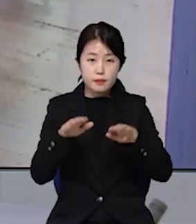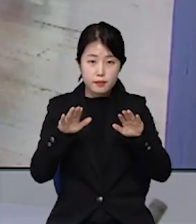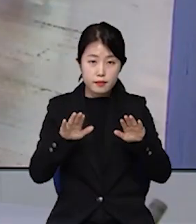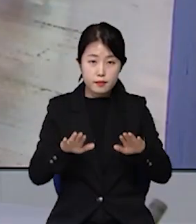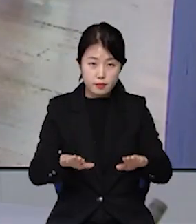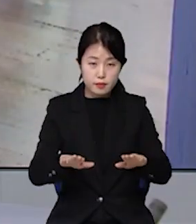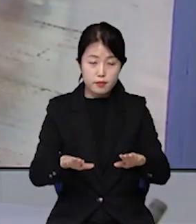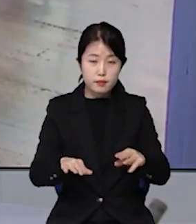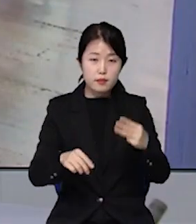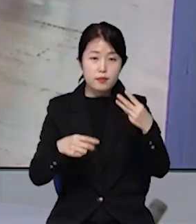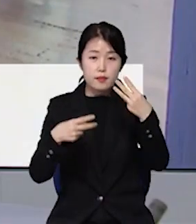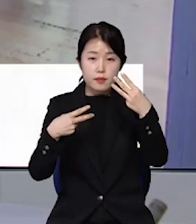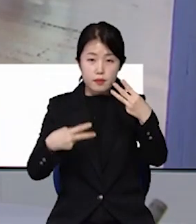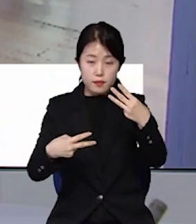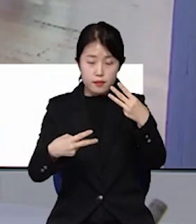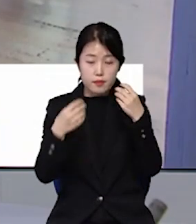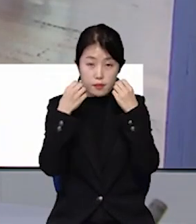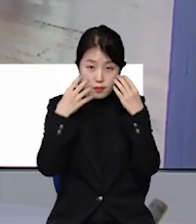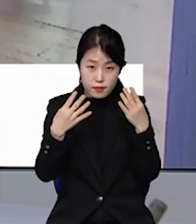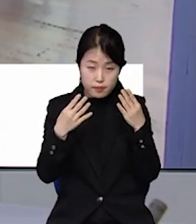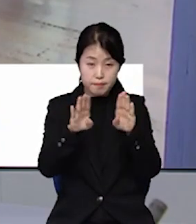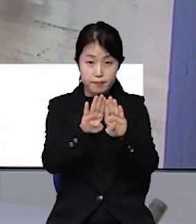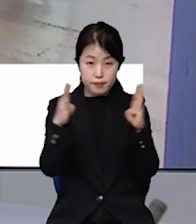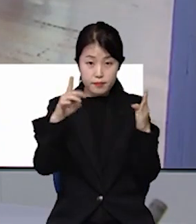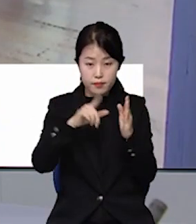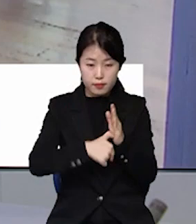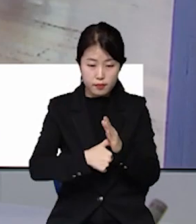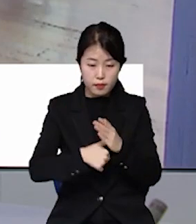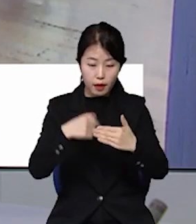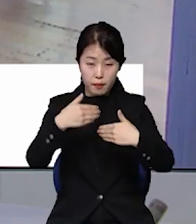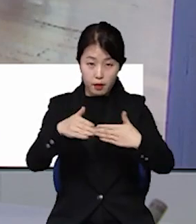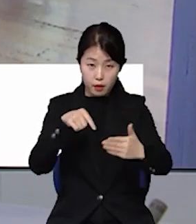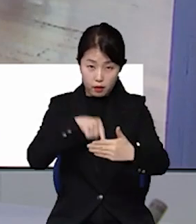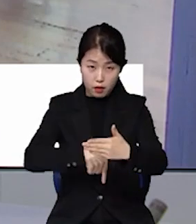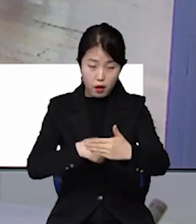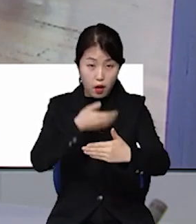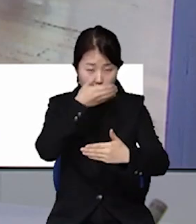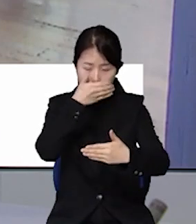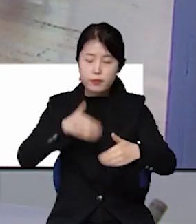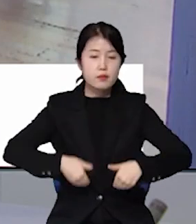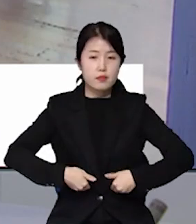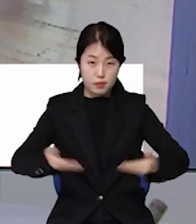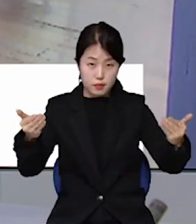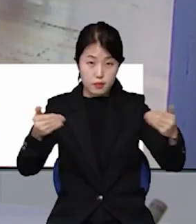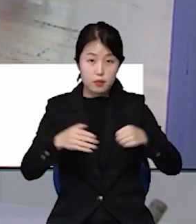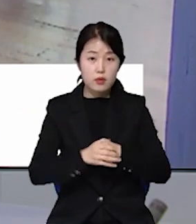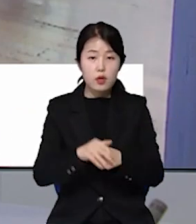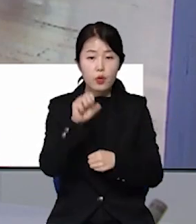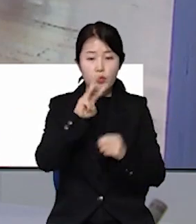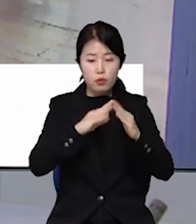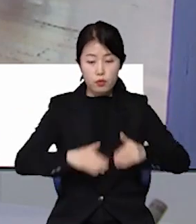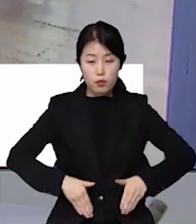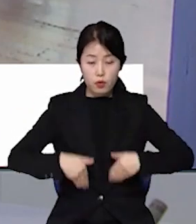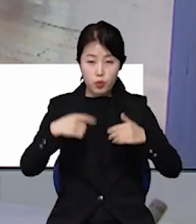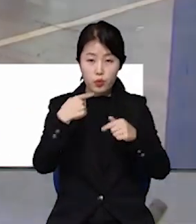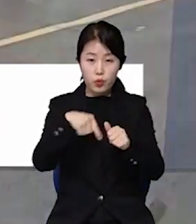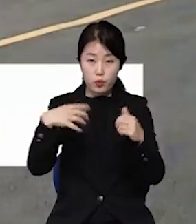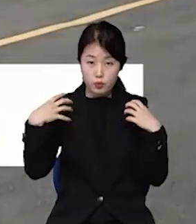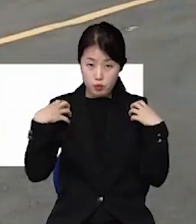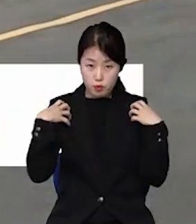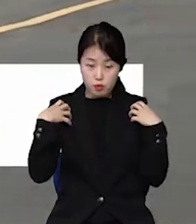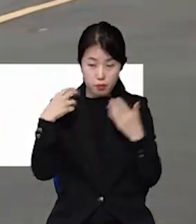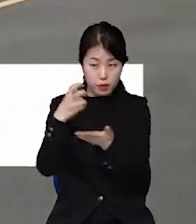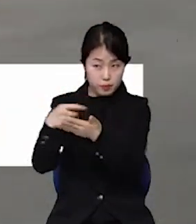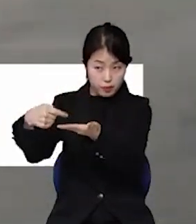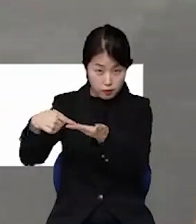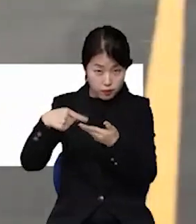오는 3월 2일 개학하는 새 학기부터는 교실에서 마스크를 쓰지 않아도 됩니다. 광주 전남 교육청은 교육부 지침에